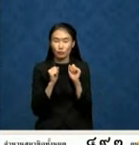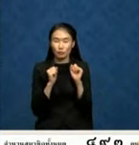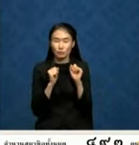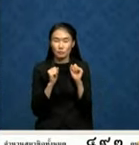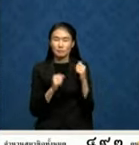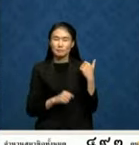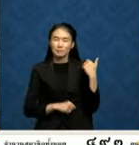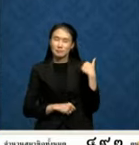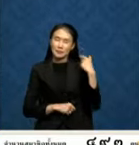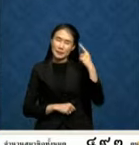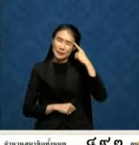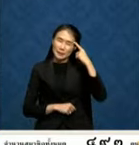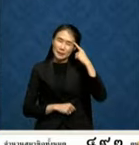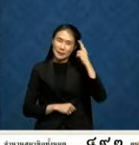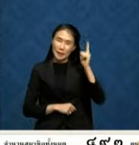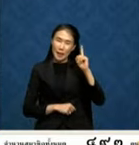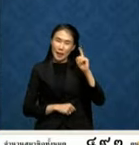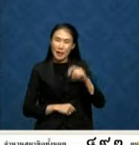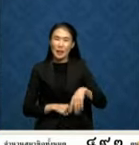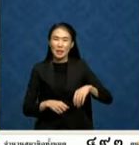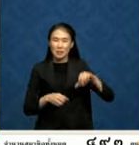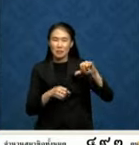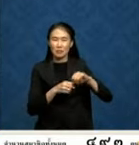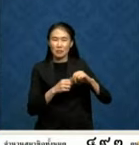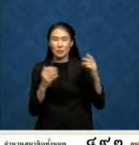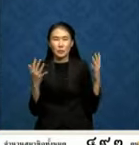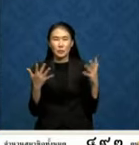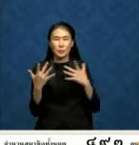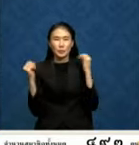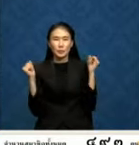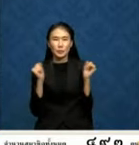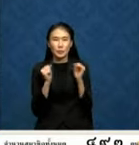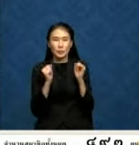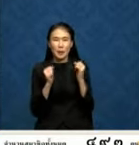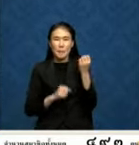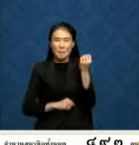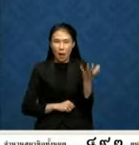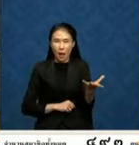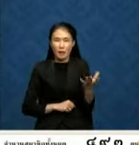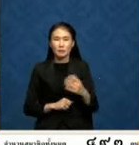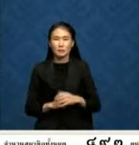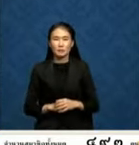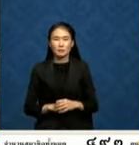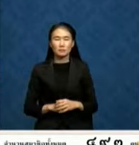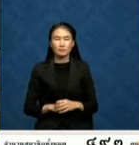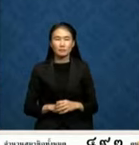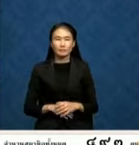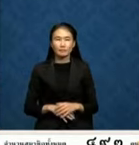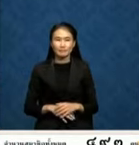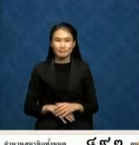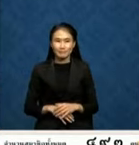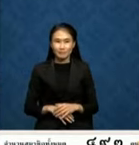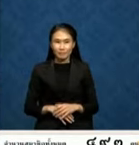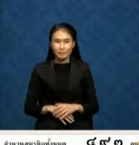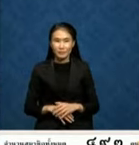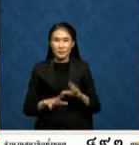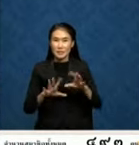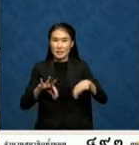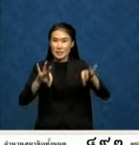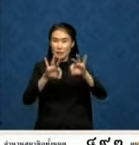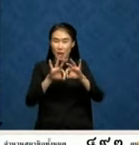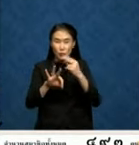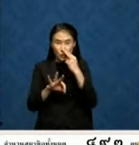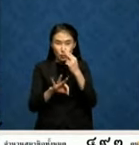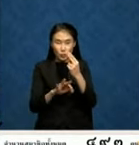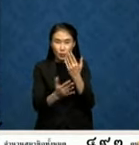การใช้ก๊าซค่อนข้างเยอะในประเทศที่เป็นประเทศเมืองหนาวนะครับก็จำเป็นที่จะต้องดูถึงรา